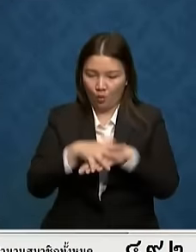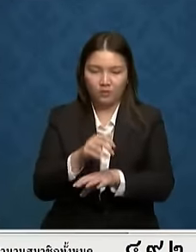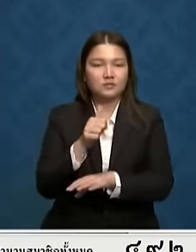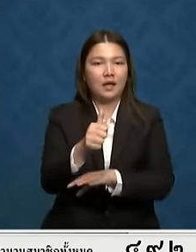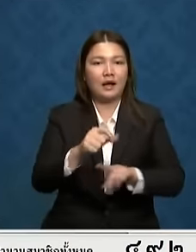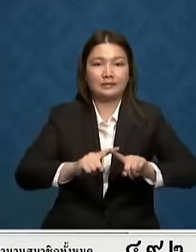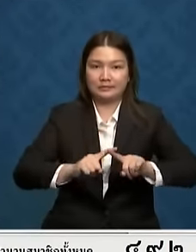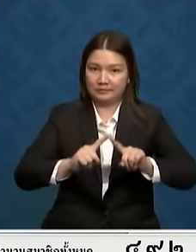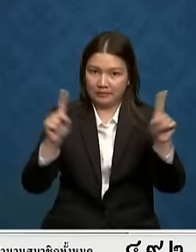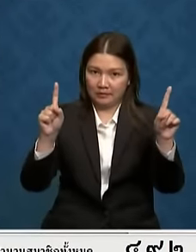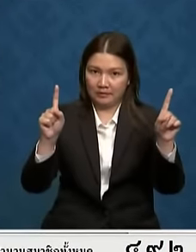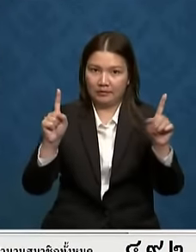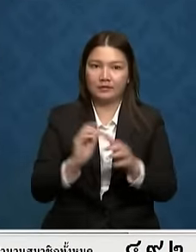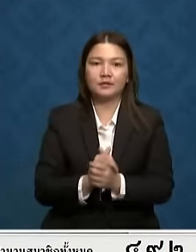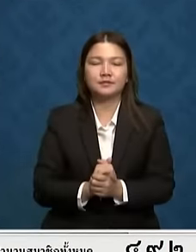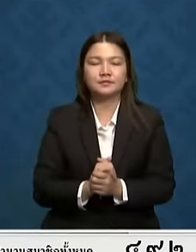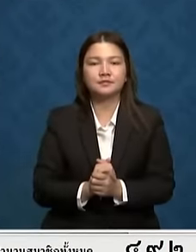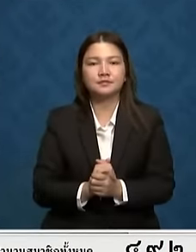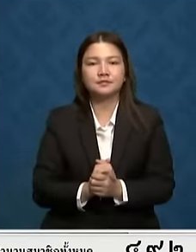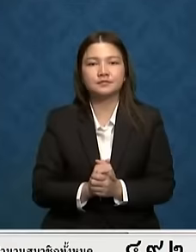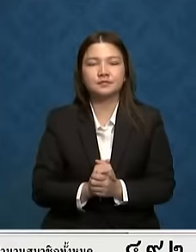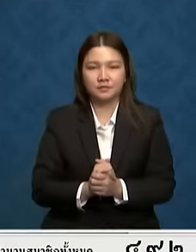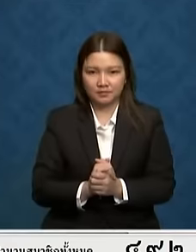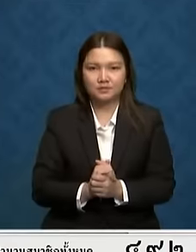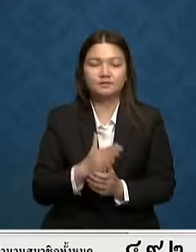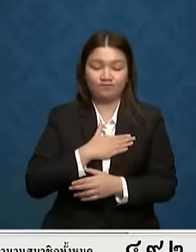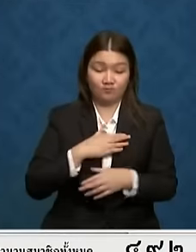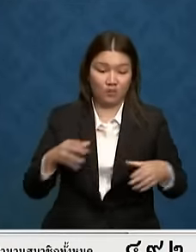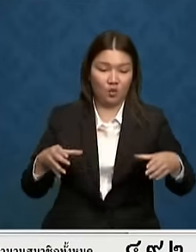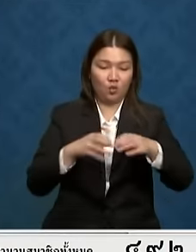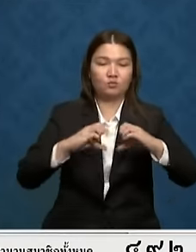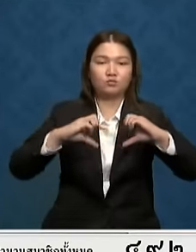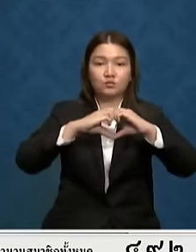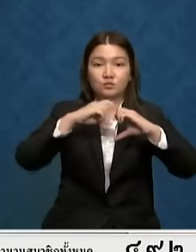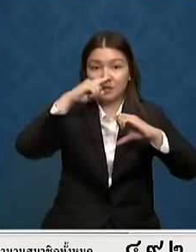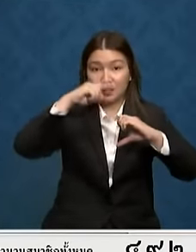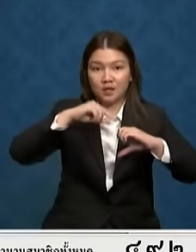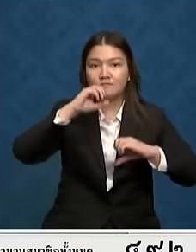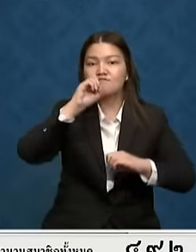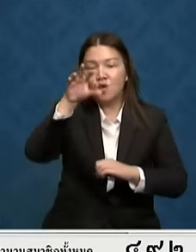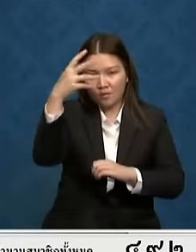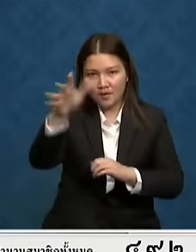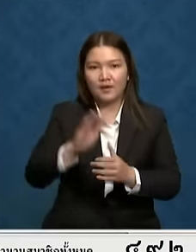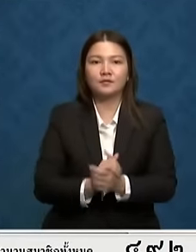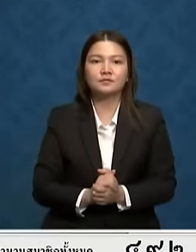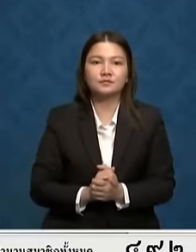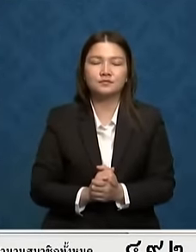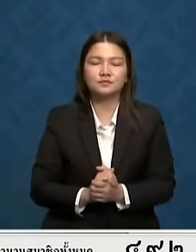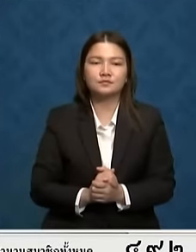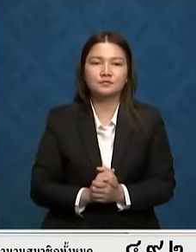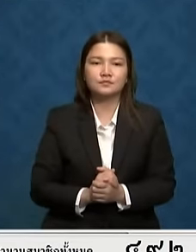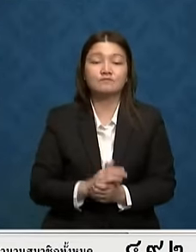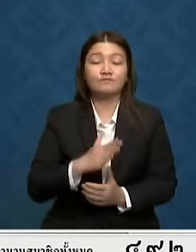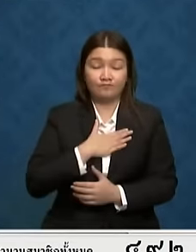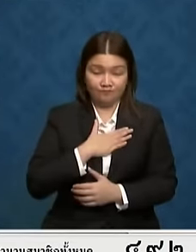แต่ท่านประธานคะในความชัดเจนของพรรคภูมิใจไทยท่านก็ทราบดีอยู่แล้วว่า